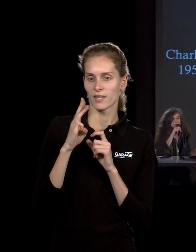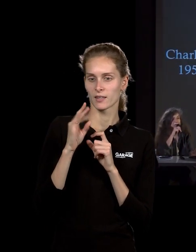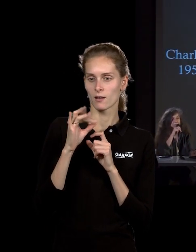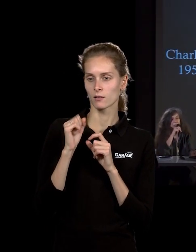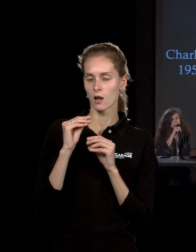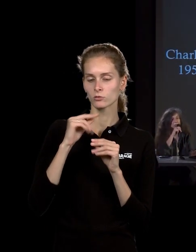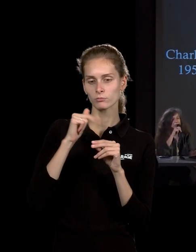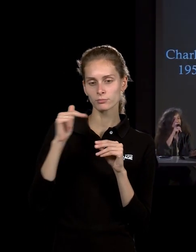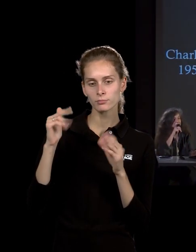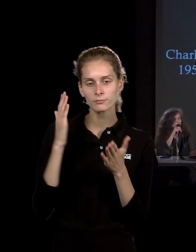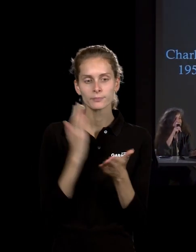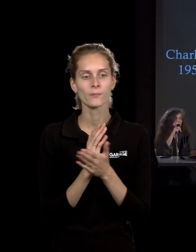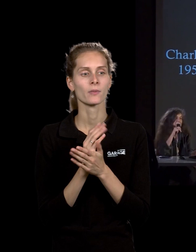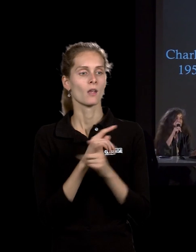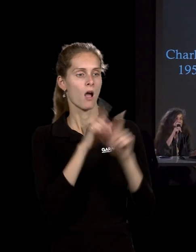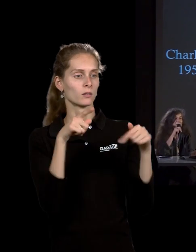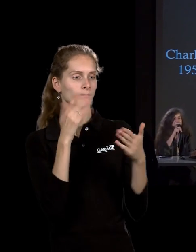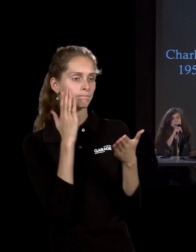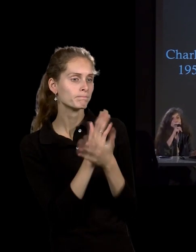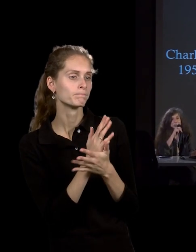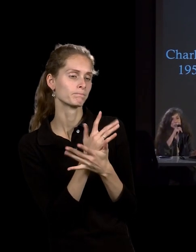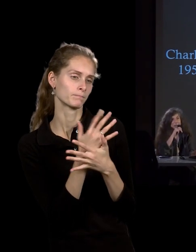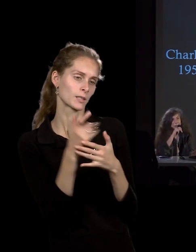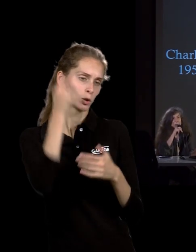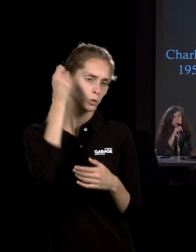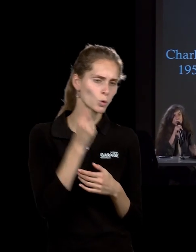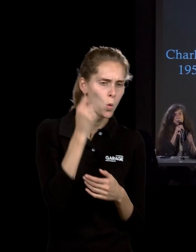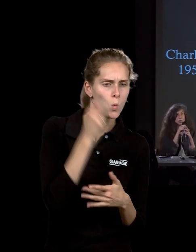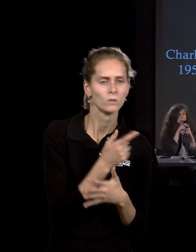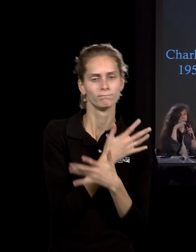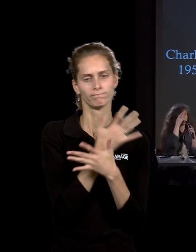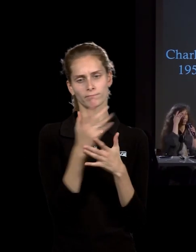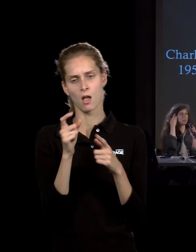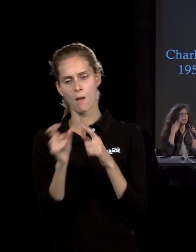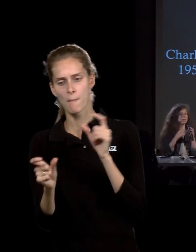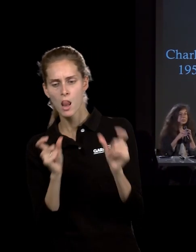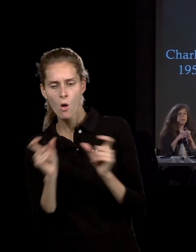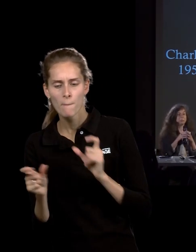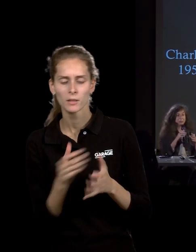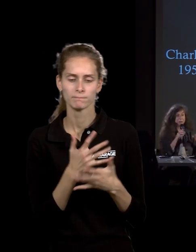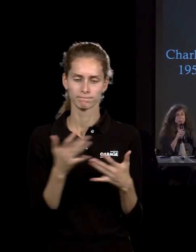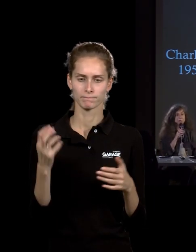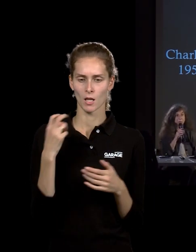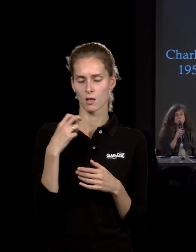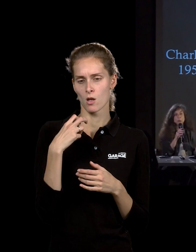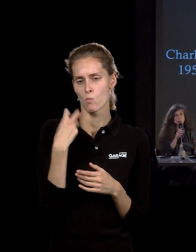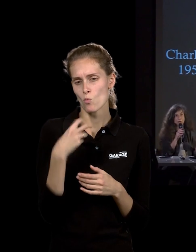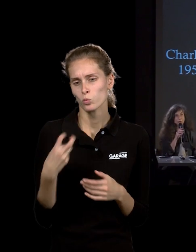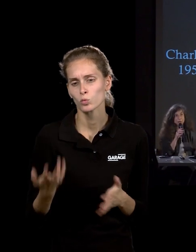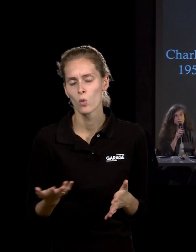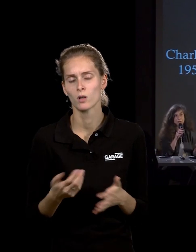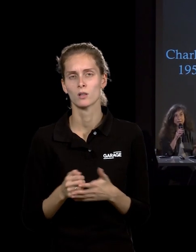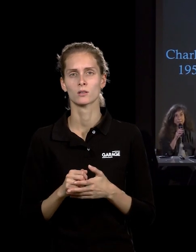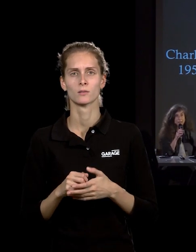вот там всякие зонтики старые, обрывки, обломки, вот этот самый мусор. Только это действительно, в данный момент это очень похоже